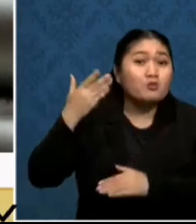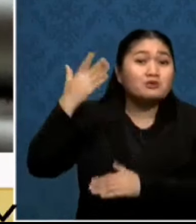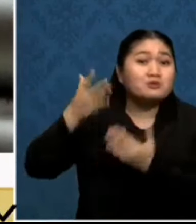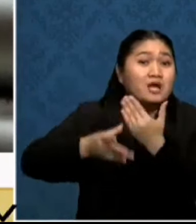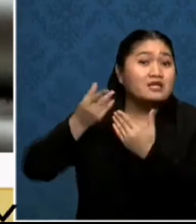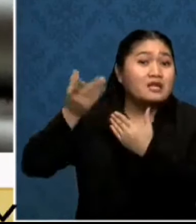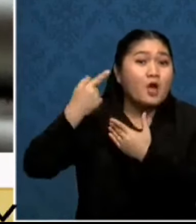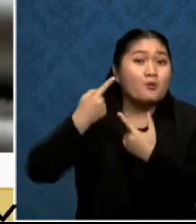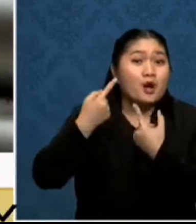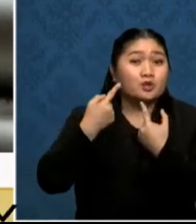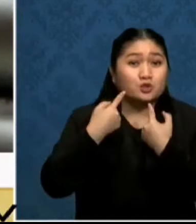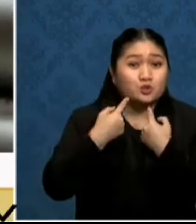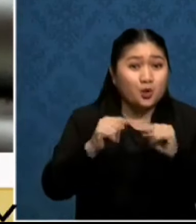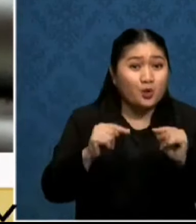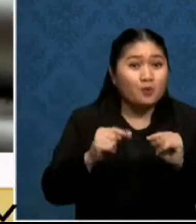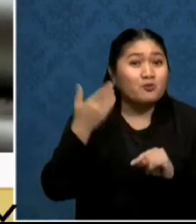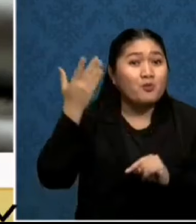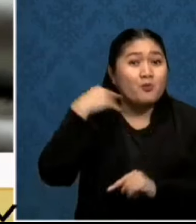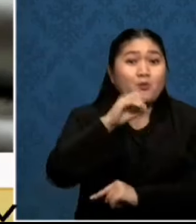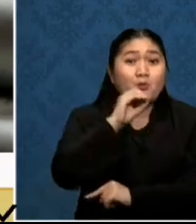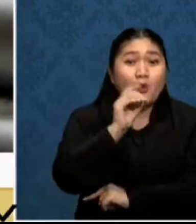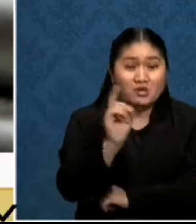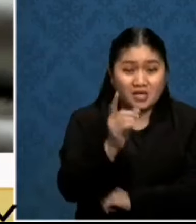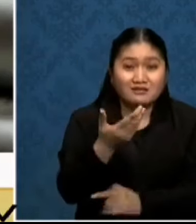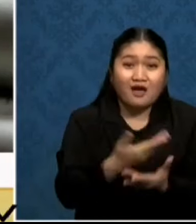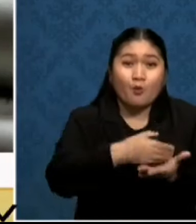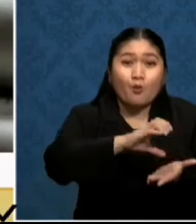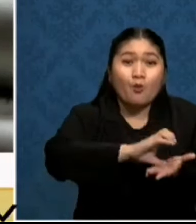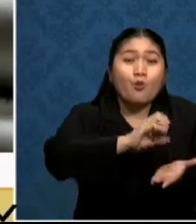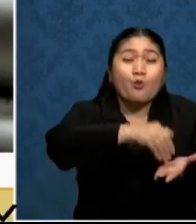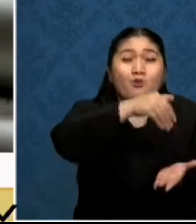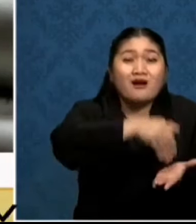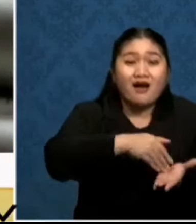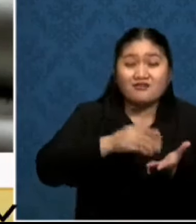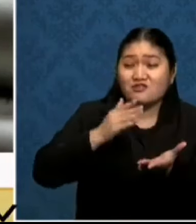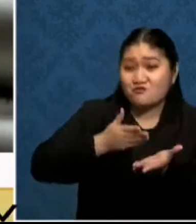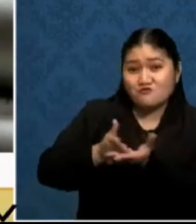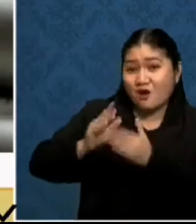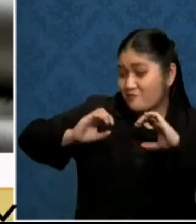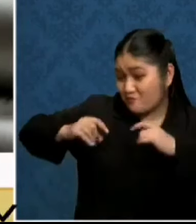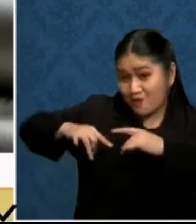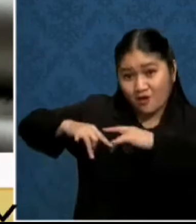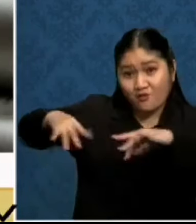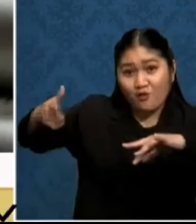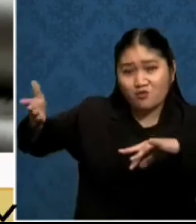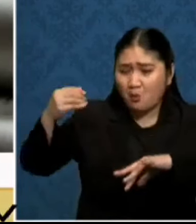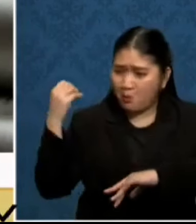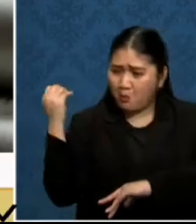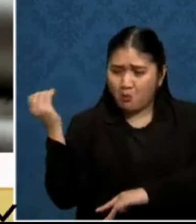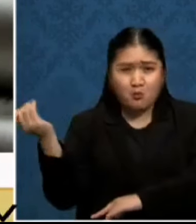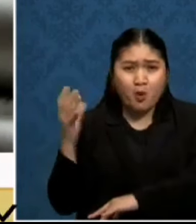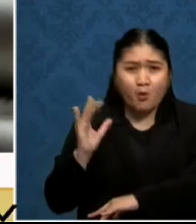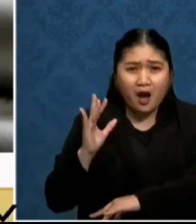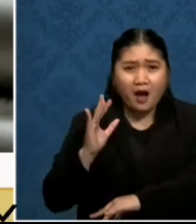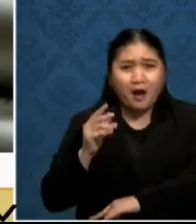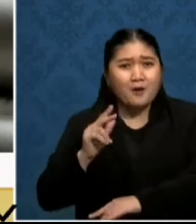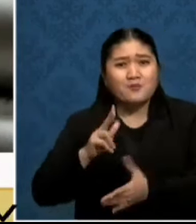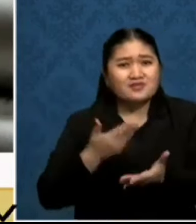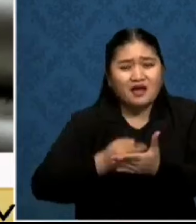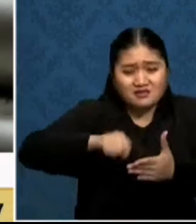แล้วบอกว่าเรื่องงบกลางที่ฝ่ายค้านทงติงว่าไม่ได้ใช้เลยไม่จริงใช้ไป